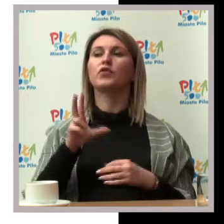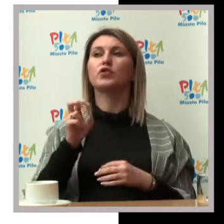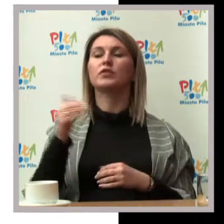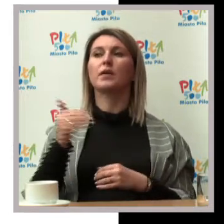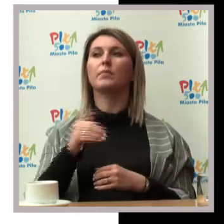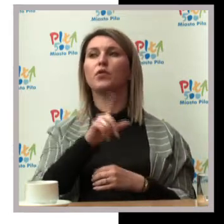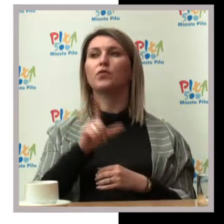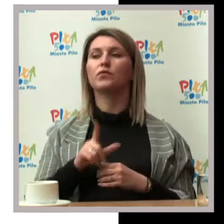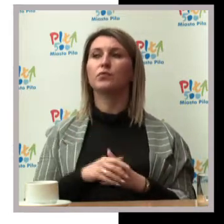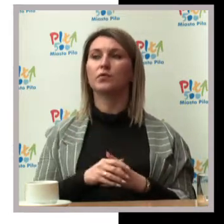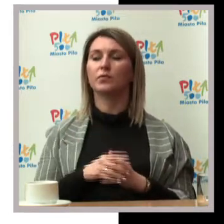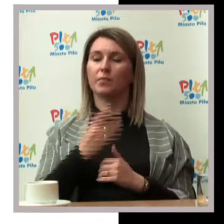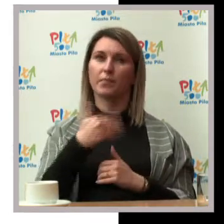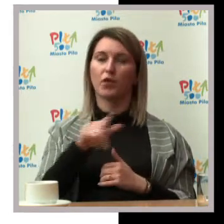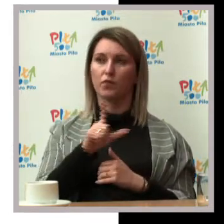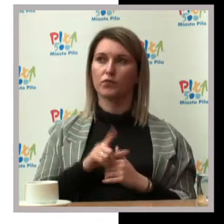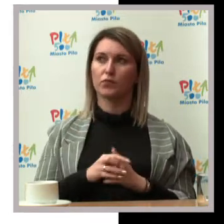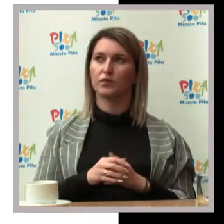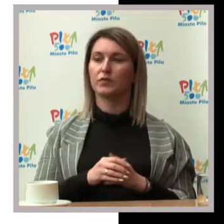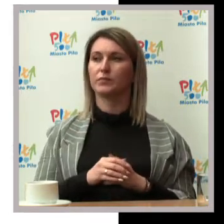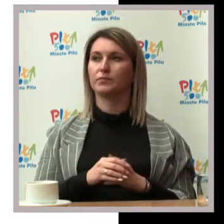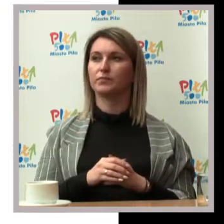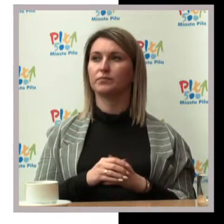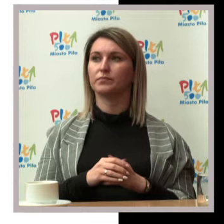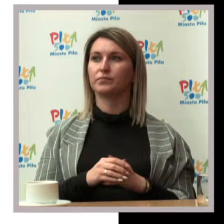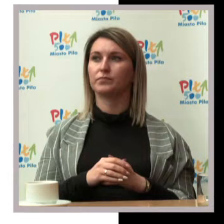bieżące 295,5, reguła została spełniona.